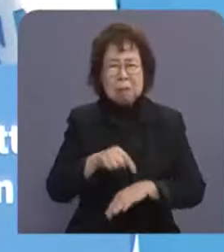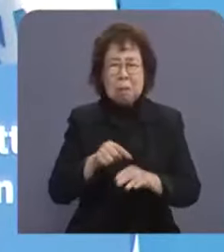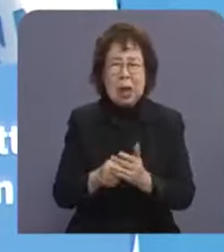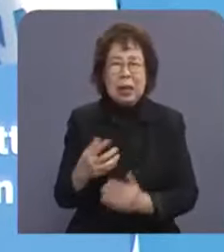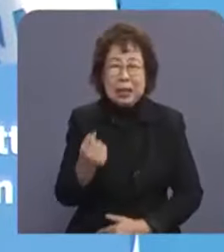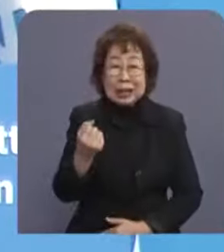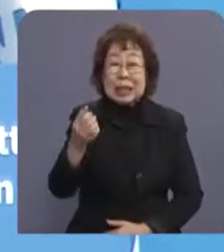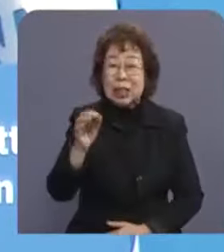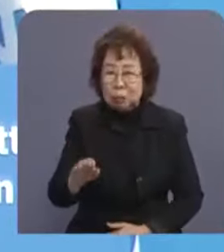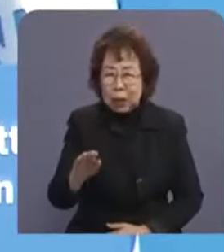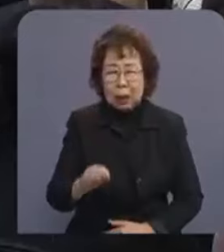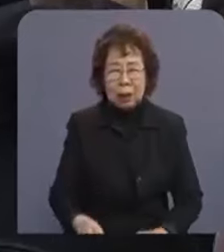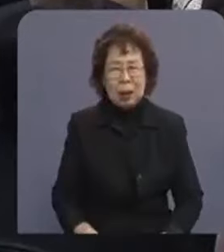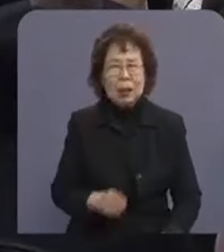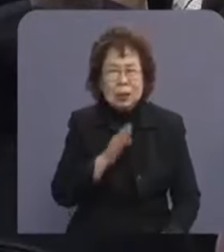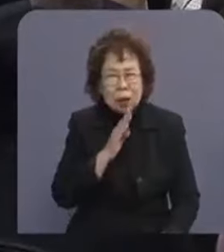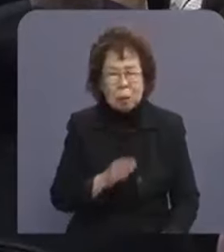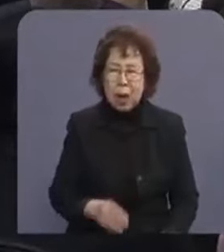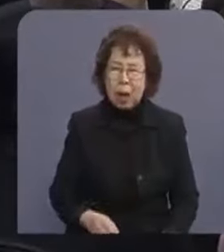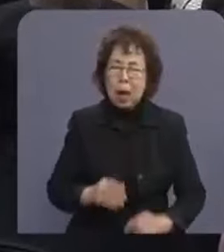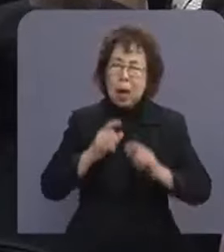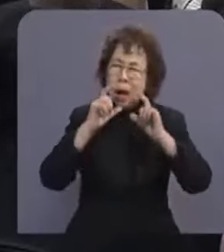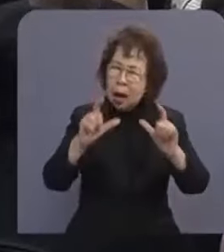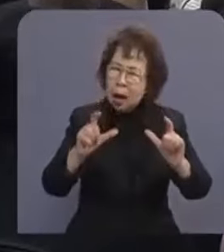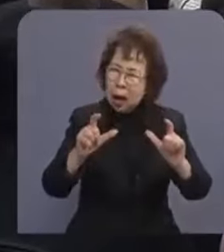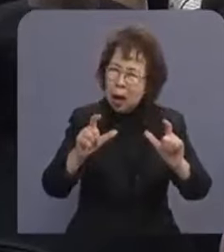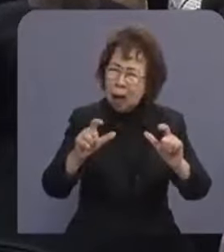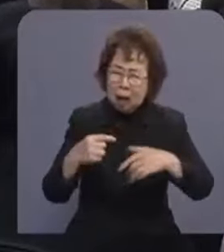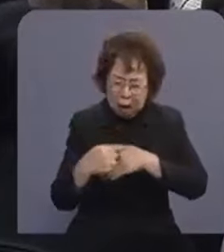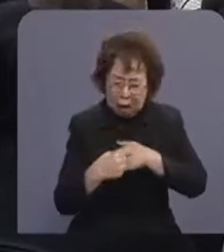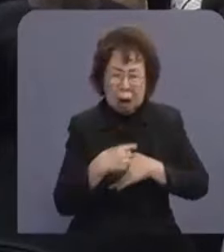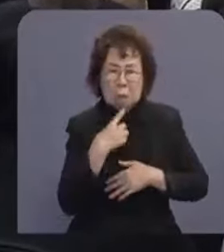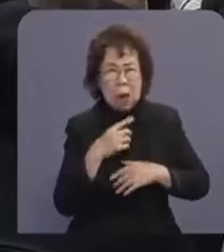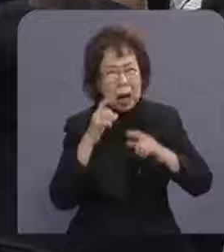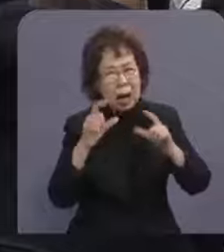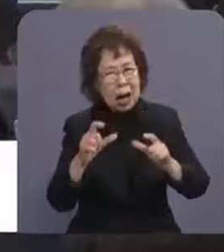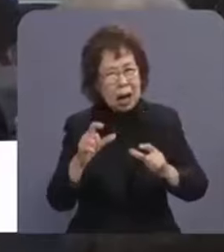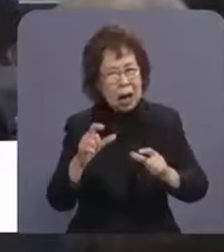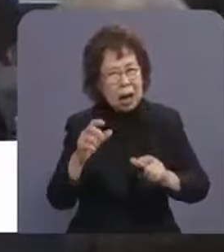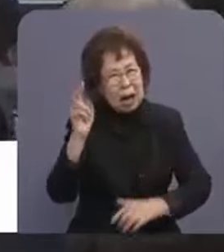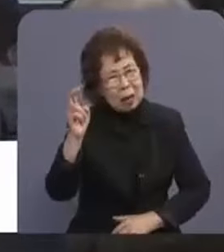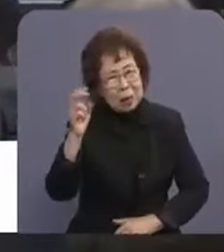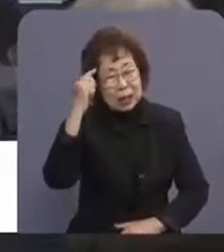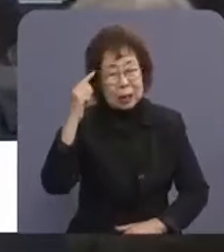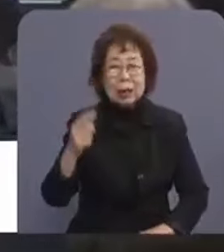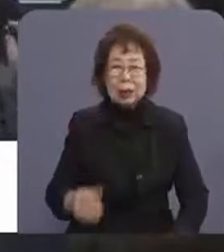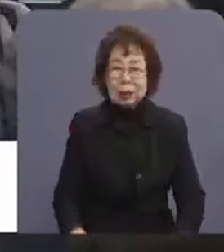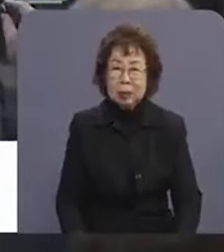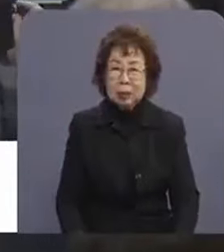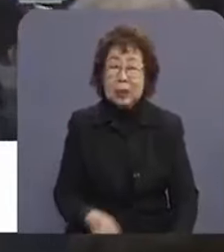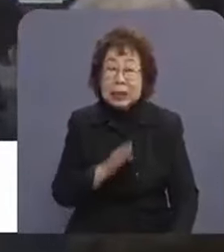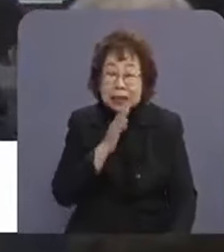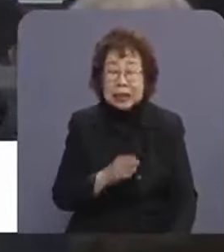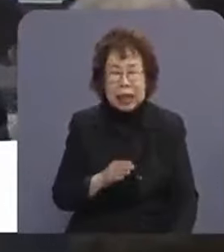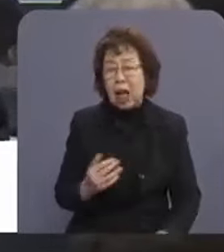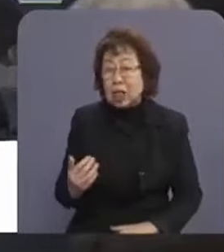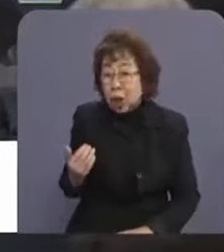하기는 했는데 이게 선언적인 합의 수준일 가능성이 높다라는 관측이 많습니다 실제로